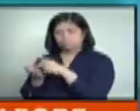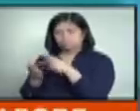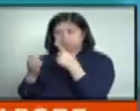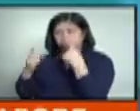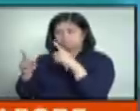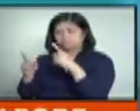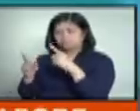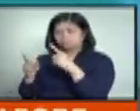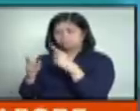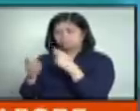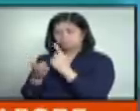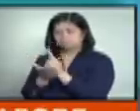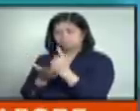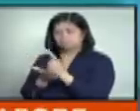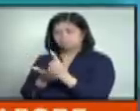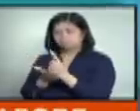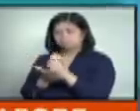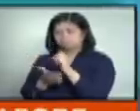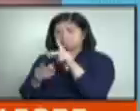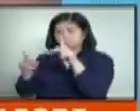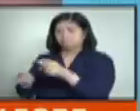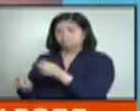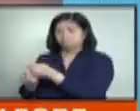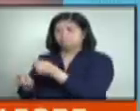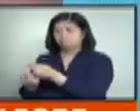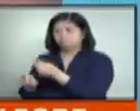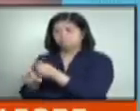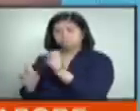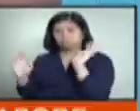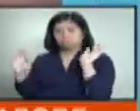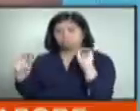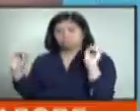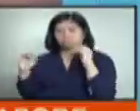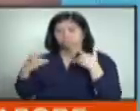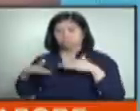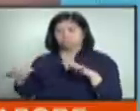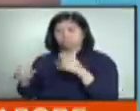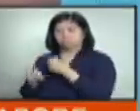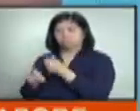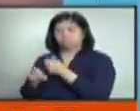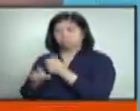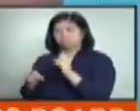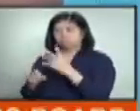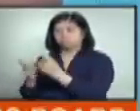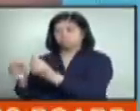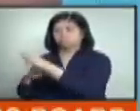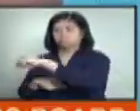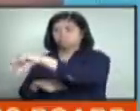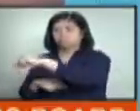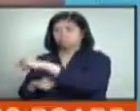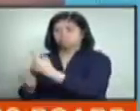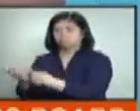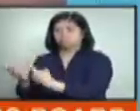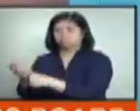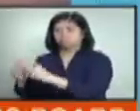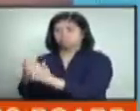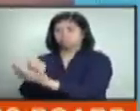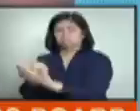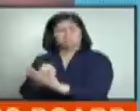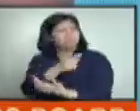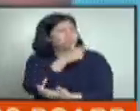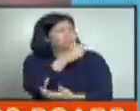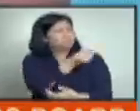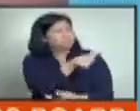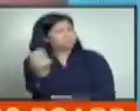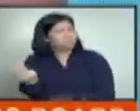accomplishment niya, weekly. So, sa tao niya, hindi, wala, labas ako doon. Di ko alam kung ano yung pagpasasahod niya sa tao niya. Sino